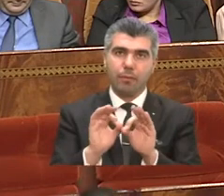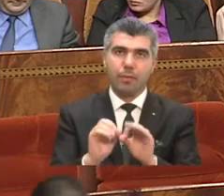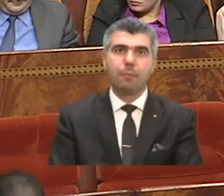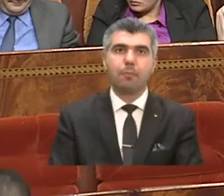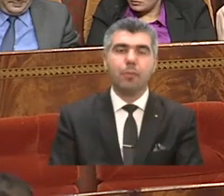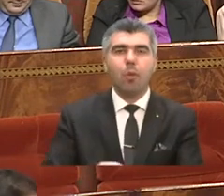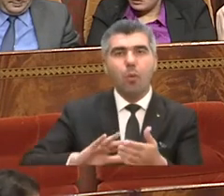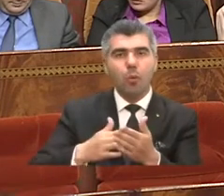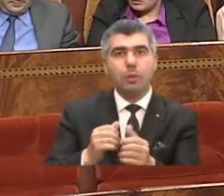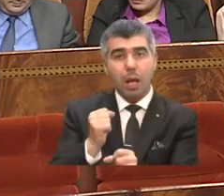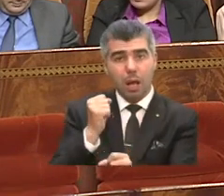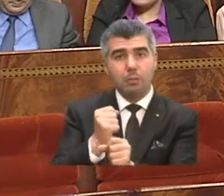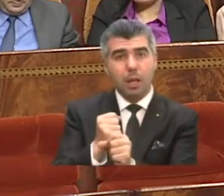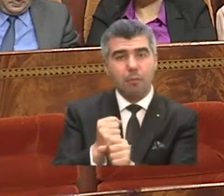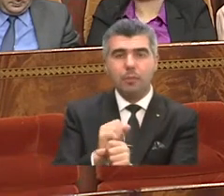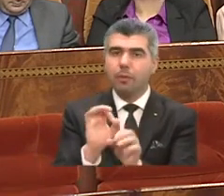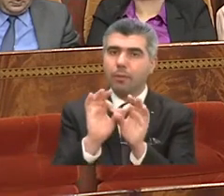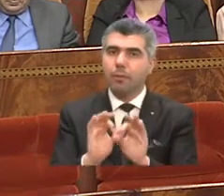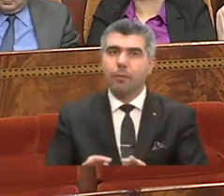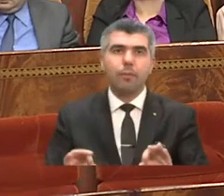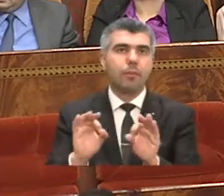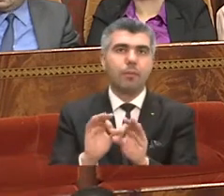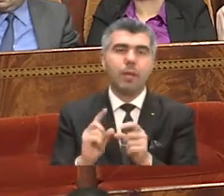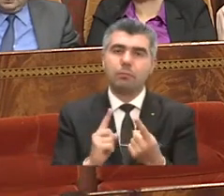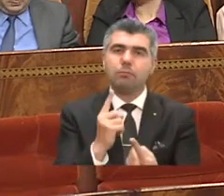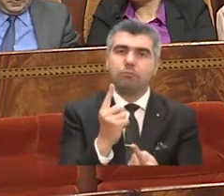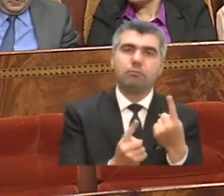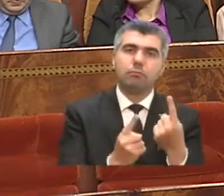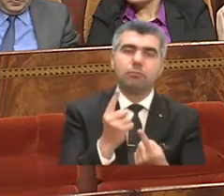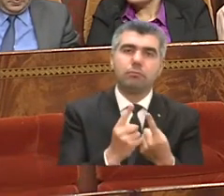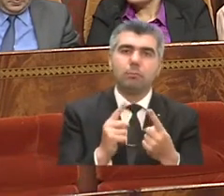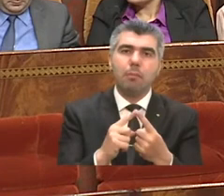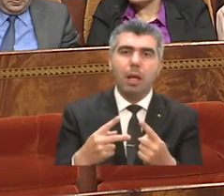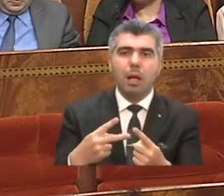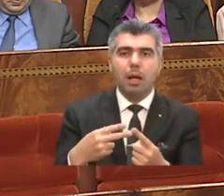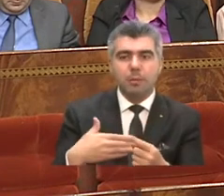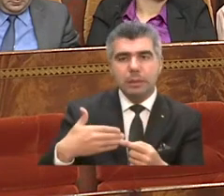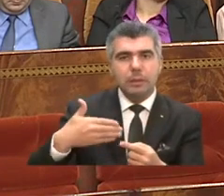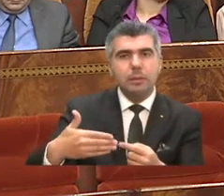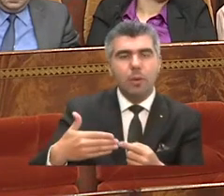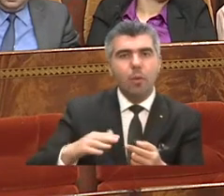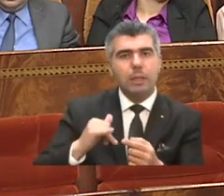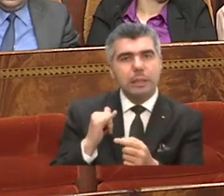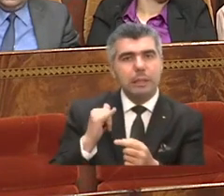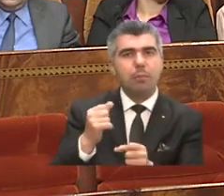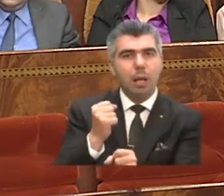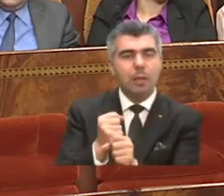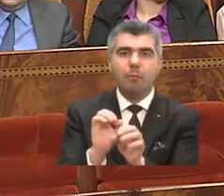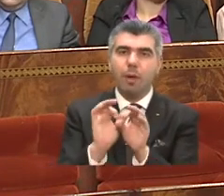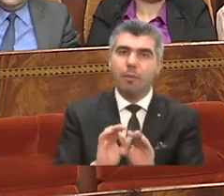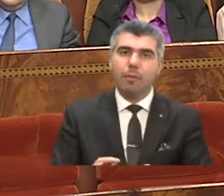ماشي كلشي كيشتغل سيد الوزير، وحتى ملي كيشتغلوا لفترات متقطعه، ففي ظل انه ما